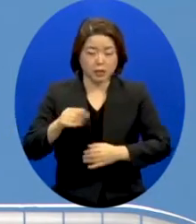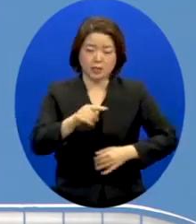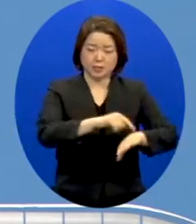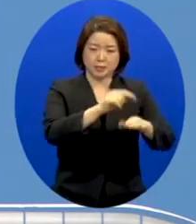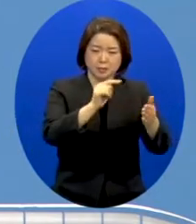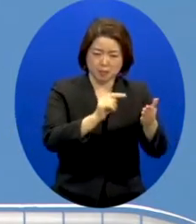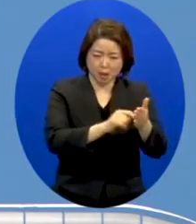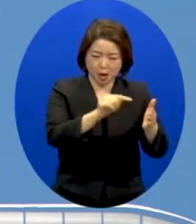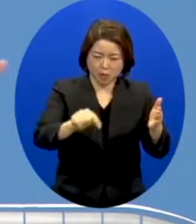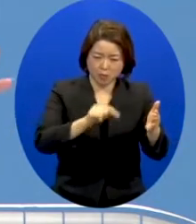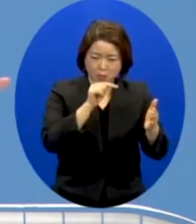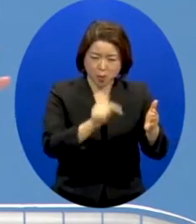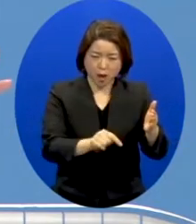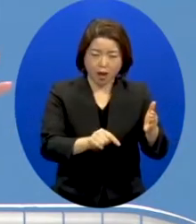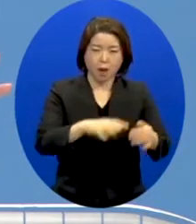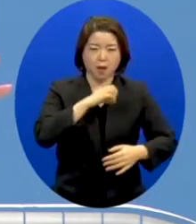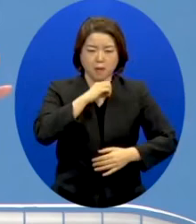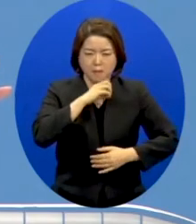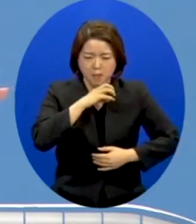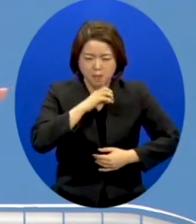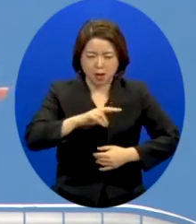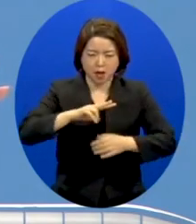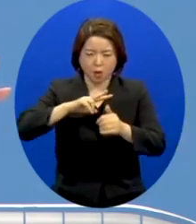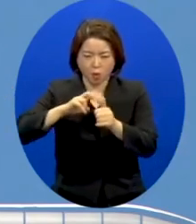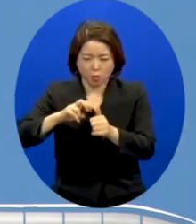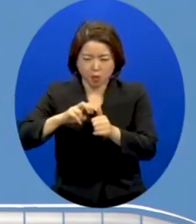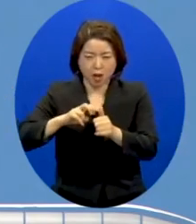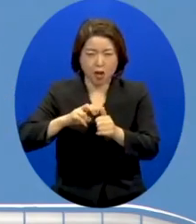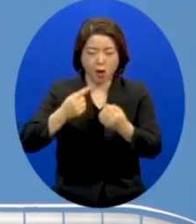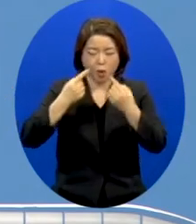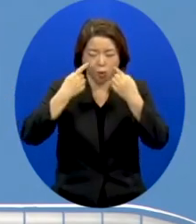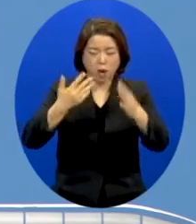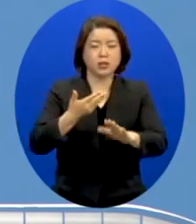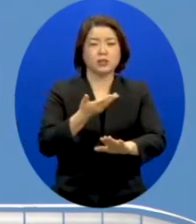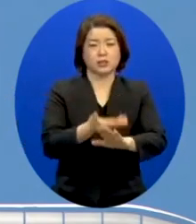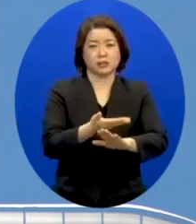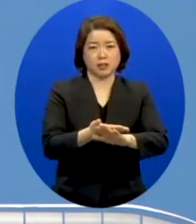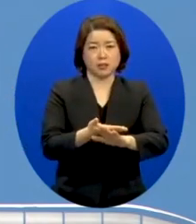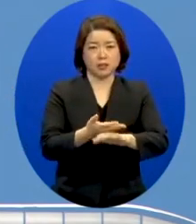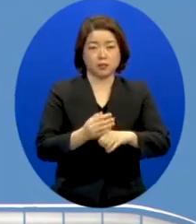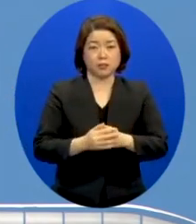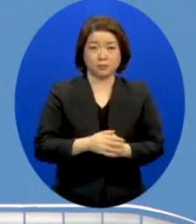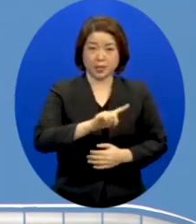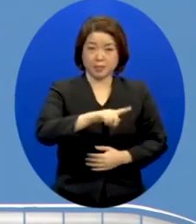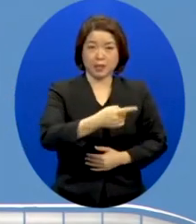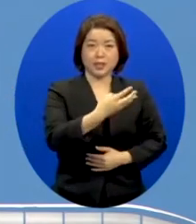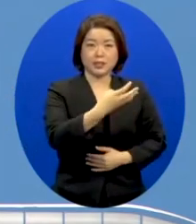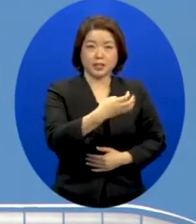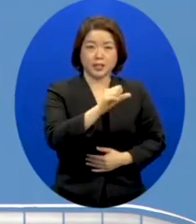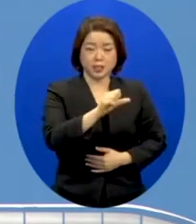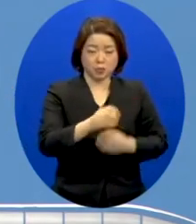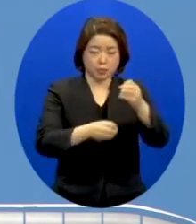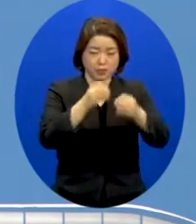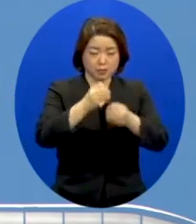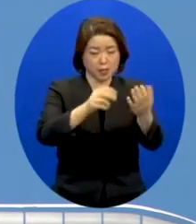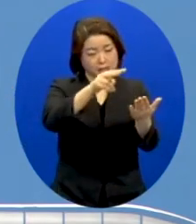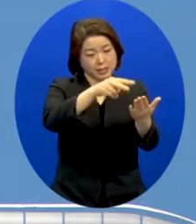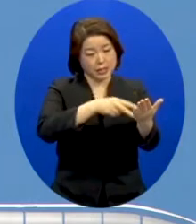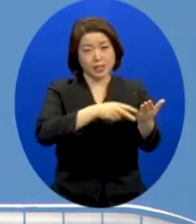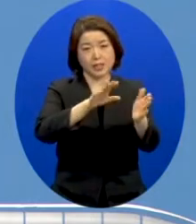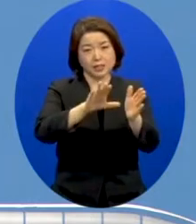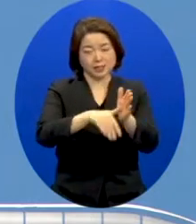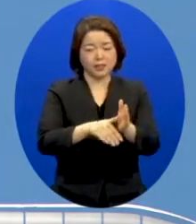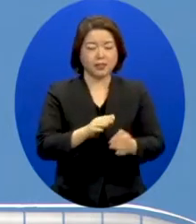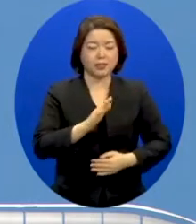원망 에서 뚜렷하게 차이가 납니다 저는 245 편 시편 을 읽으면서 참